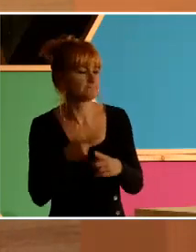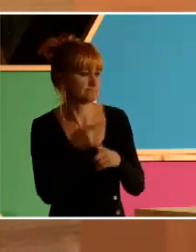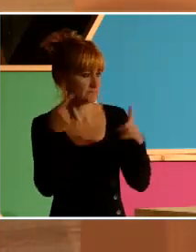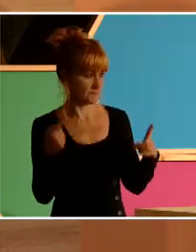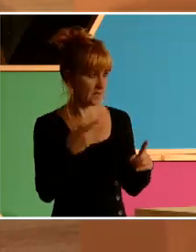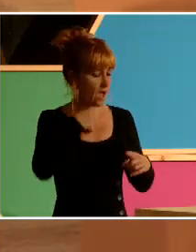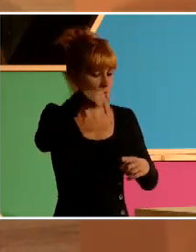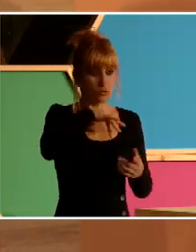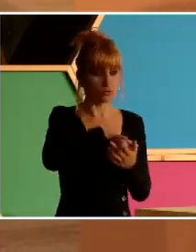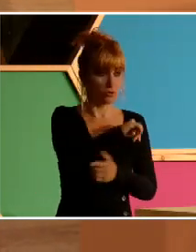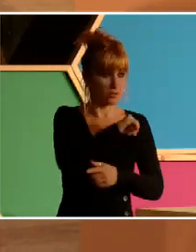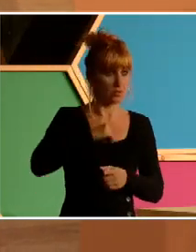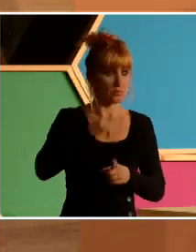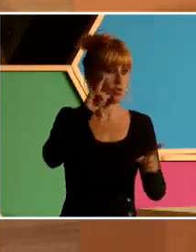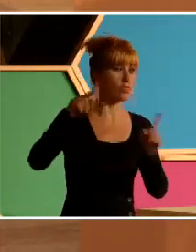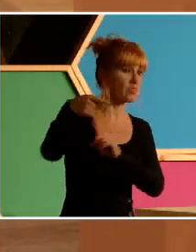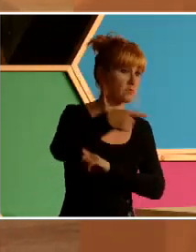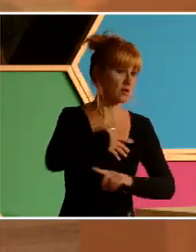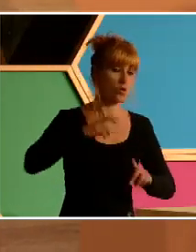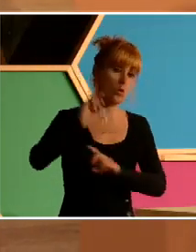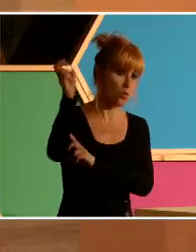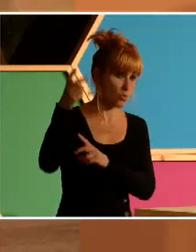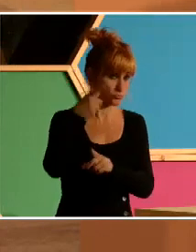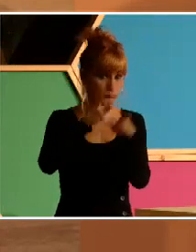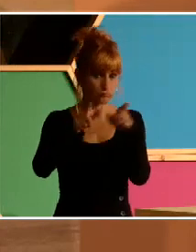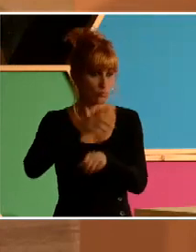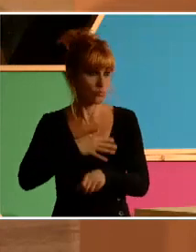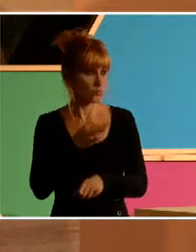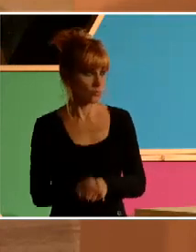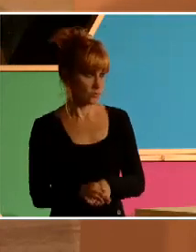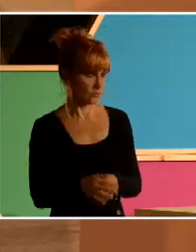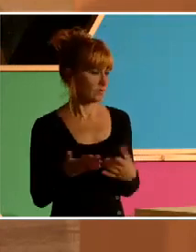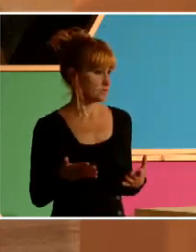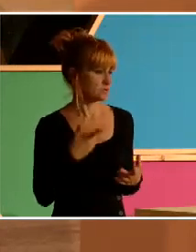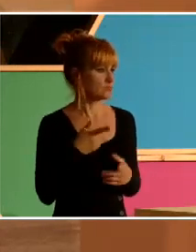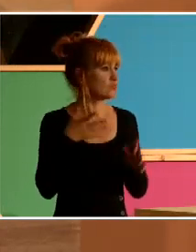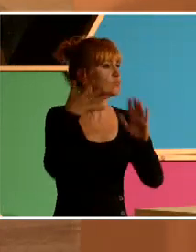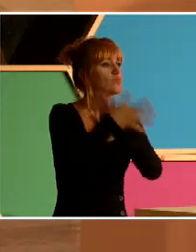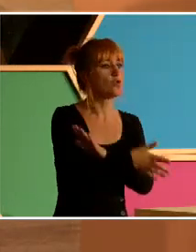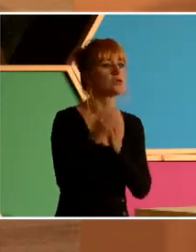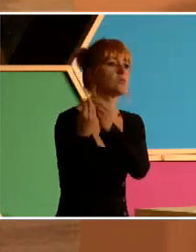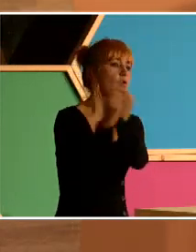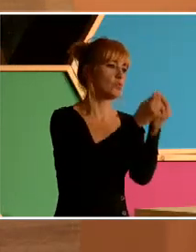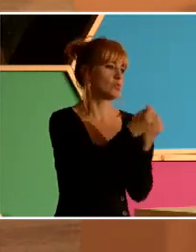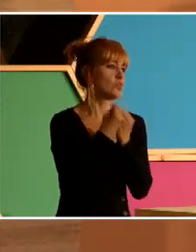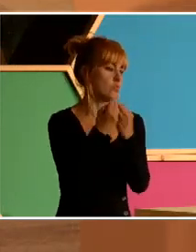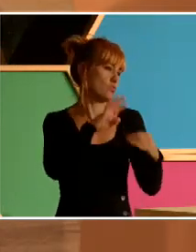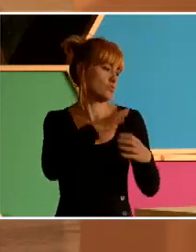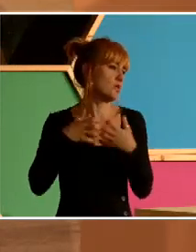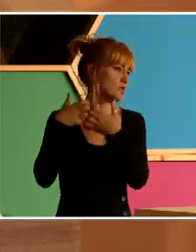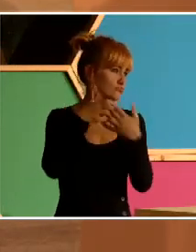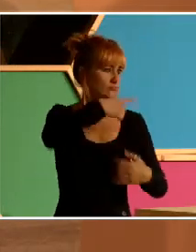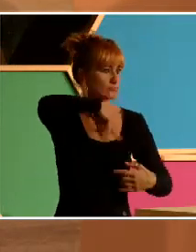ser qualsevol altre, i per tant com a demòcrates ens ha d'interpel·lar a tots nosaltres, no? I ha de ser una causa comuna, i això sempre ho hem tingut molt